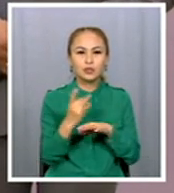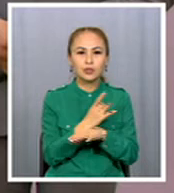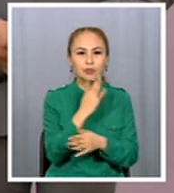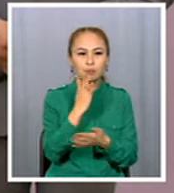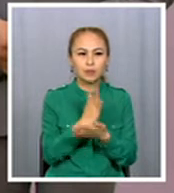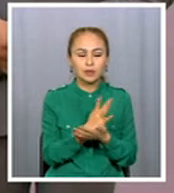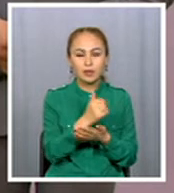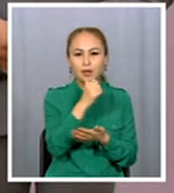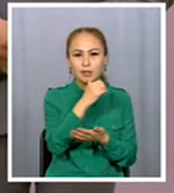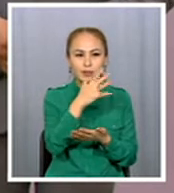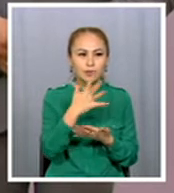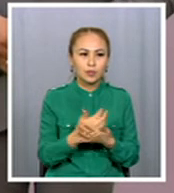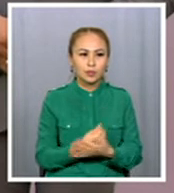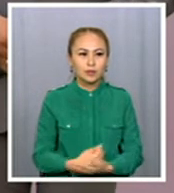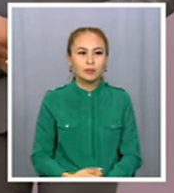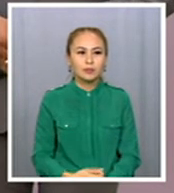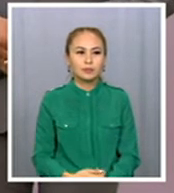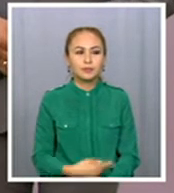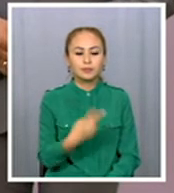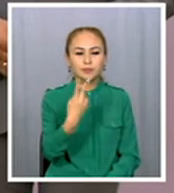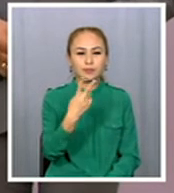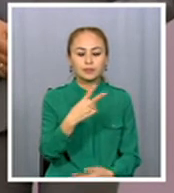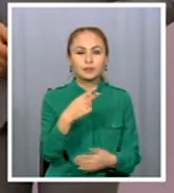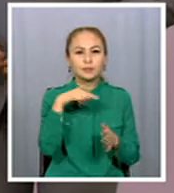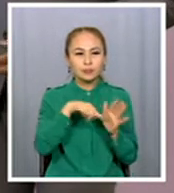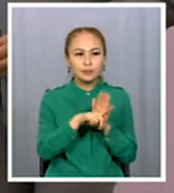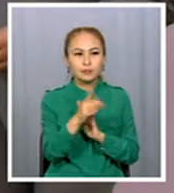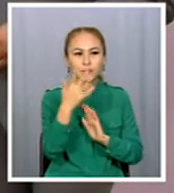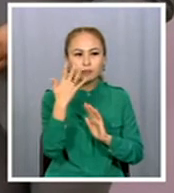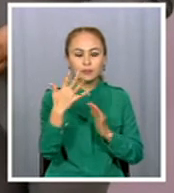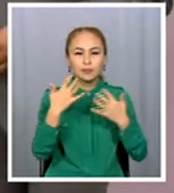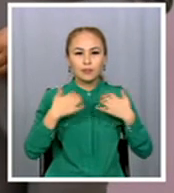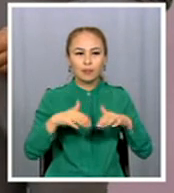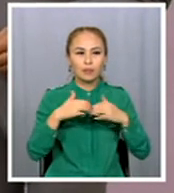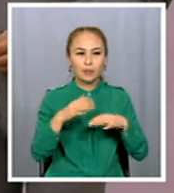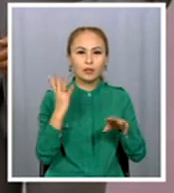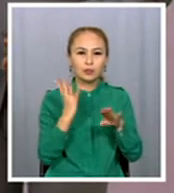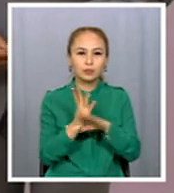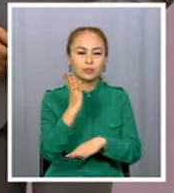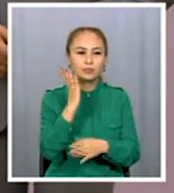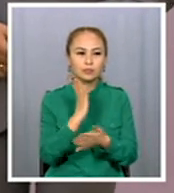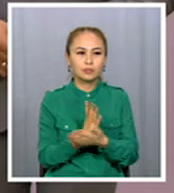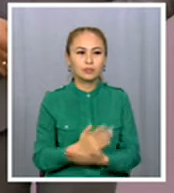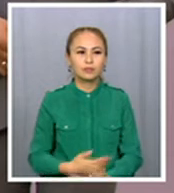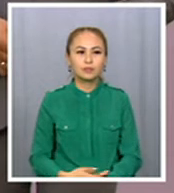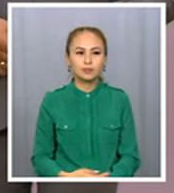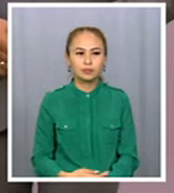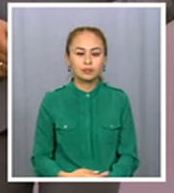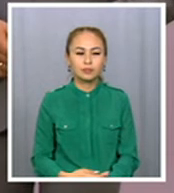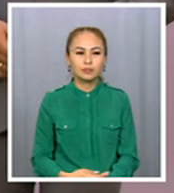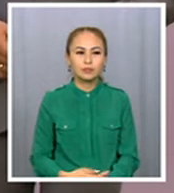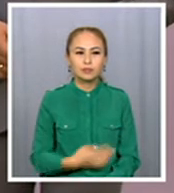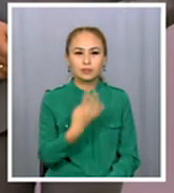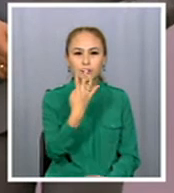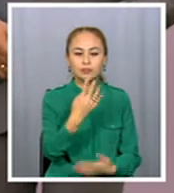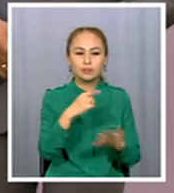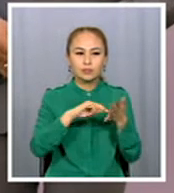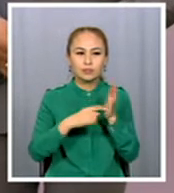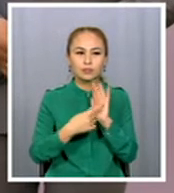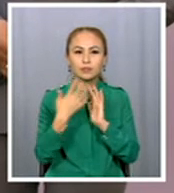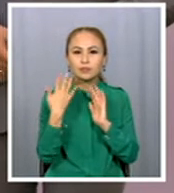кездесетінің анықтайық. 20 санның құрамында 5 саны 4 рет кездеседі. 4-ті 5-ке